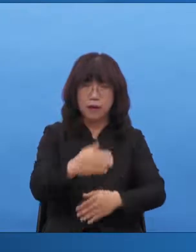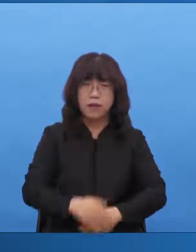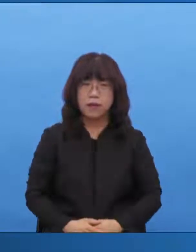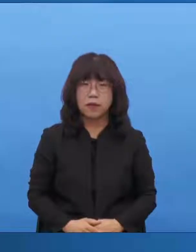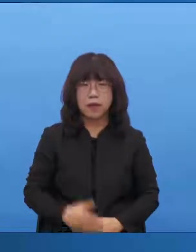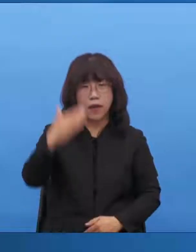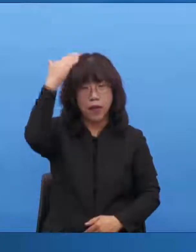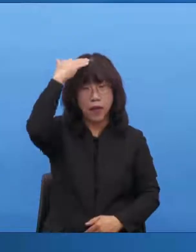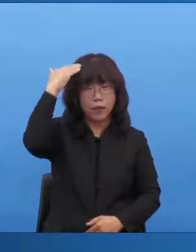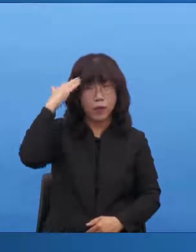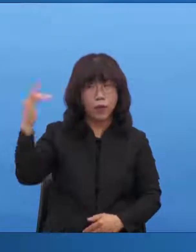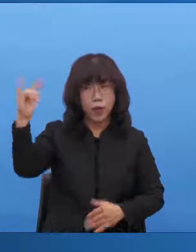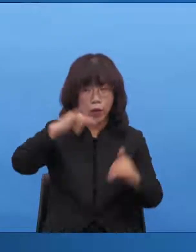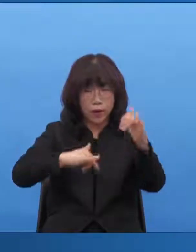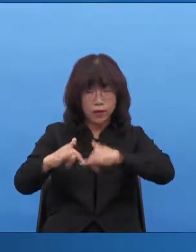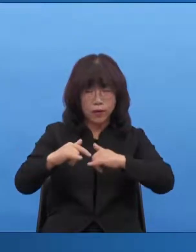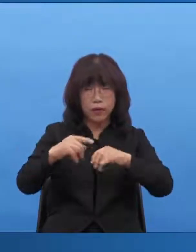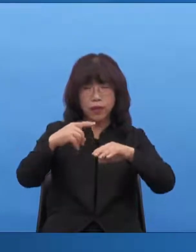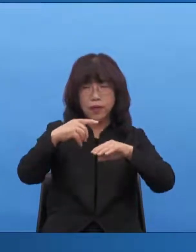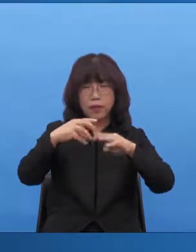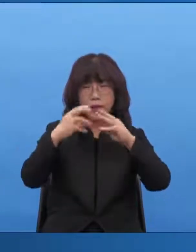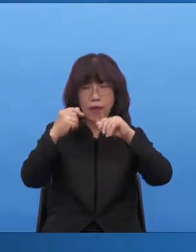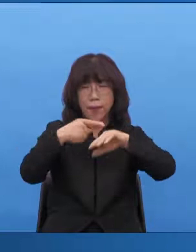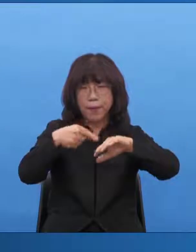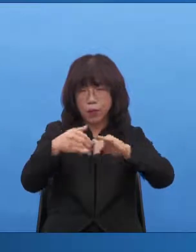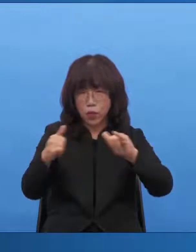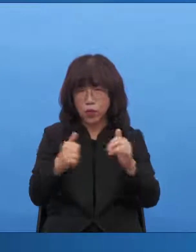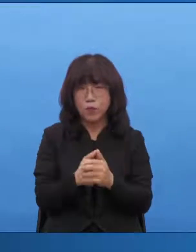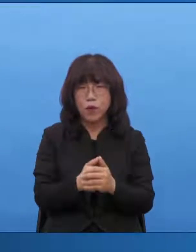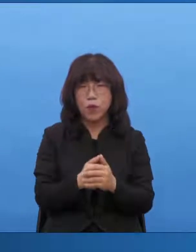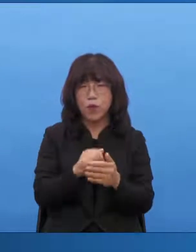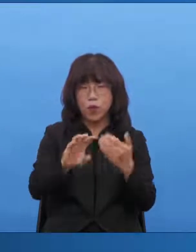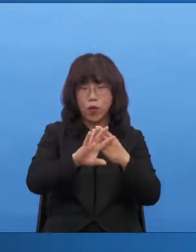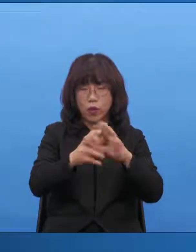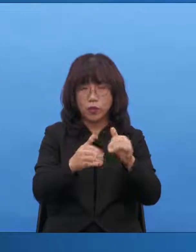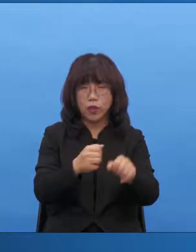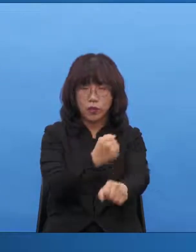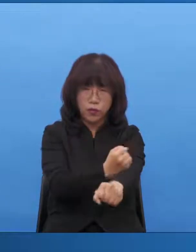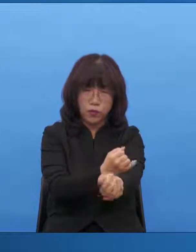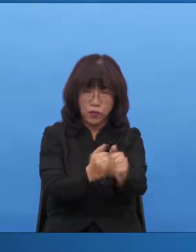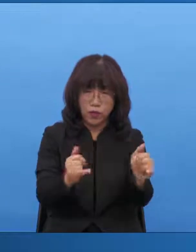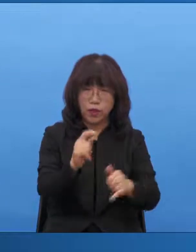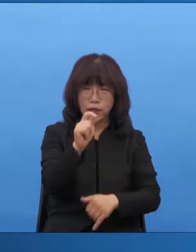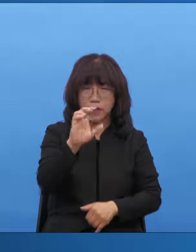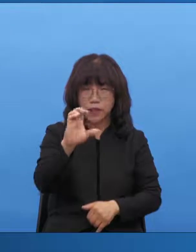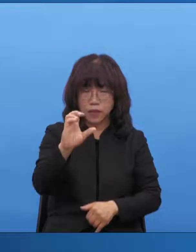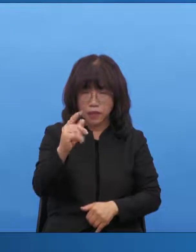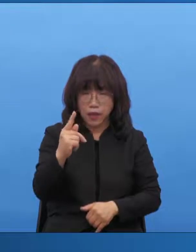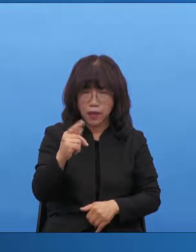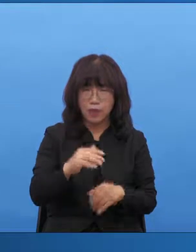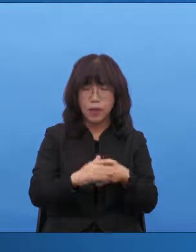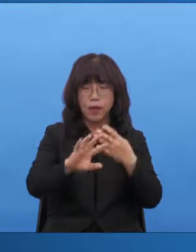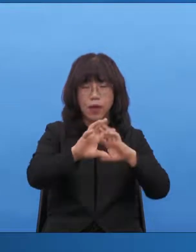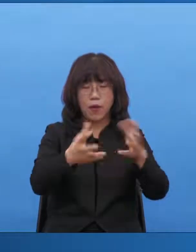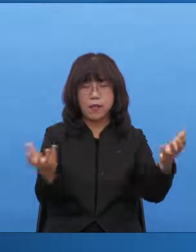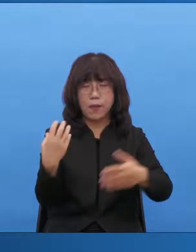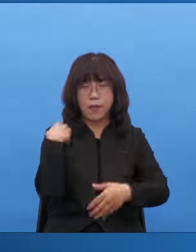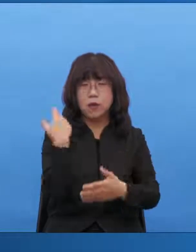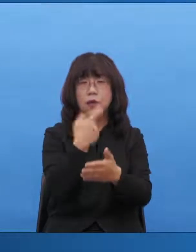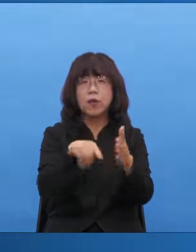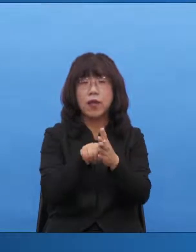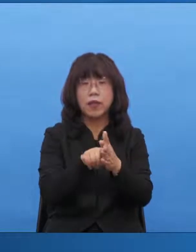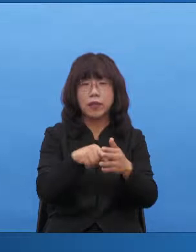한국에 와 있는 다민족 유학생과 외국인 노동자, TCK, 해외 사명자들에게 정확한 언약을 전달하는 다민족